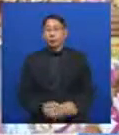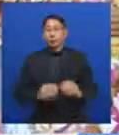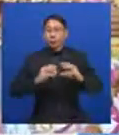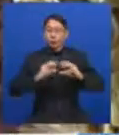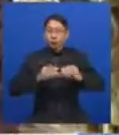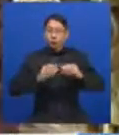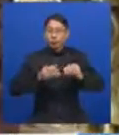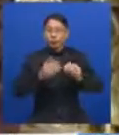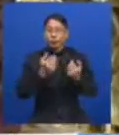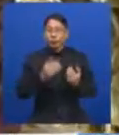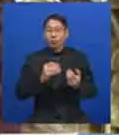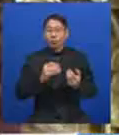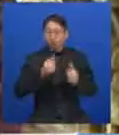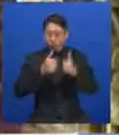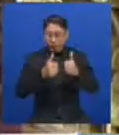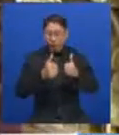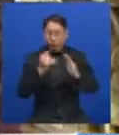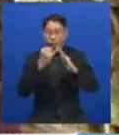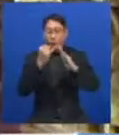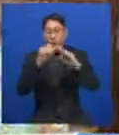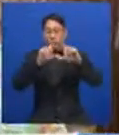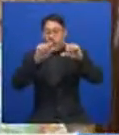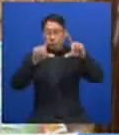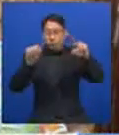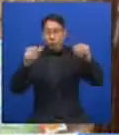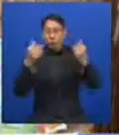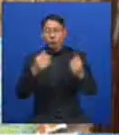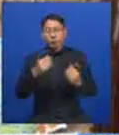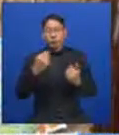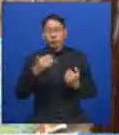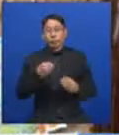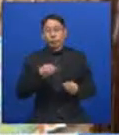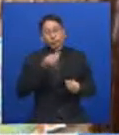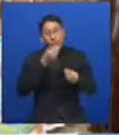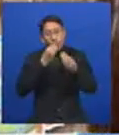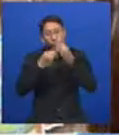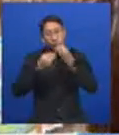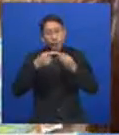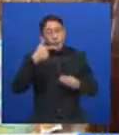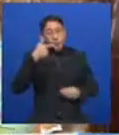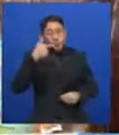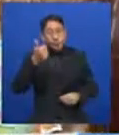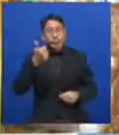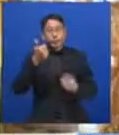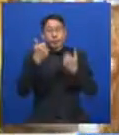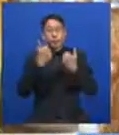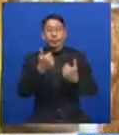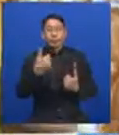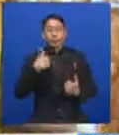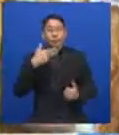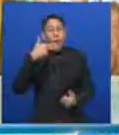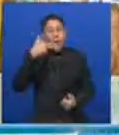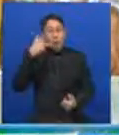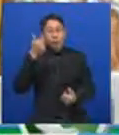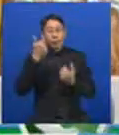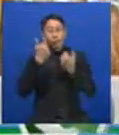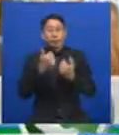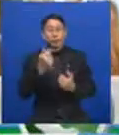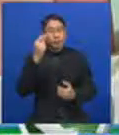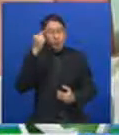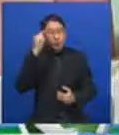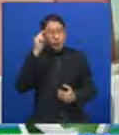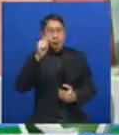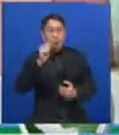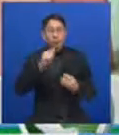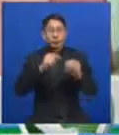ณีของดีขึ้นชื่อจังหวัดเพชรบูรณ์หลายคนคงเคยได้ลิ้มลองถ้าหากพูดถึงความอร่อยหอมหวานต้องนึกถึงทองม้วนท